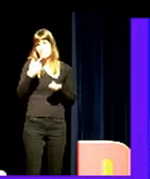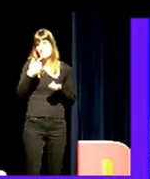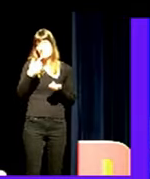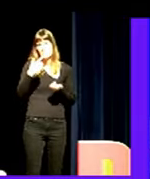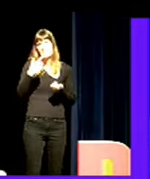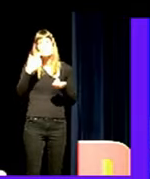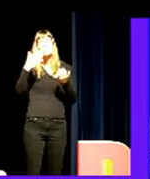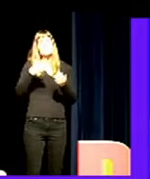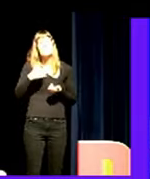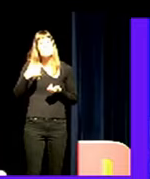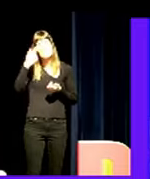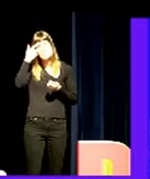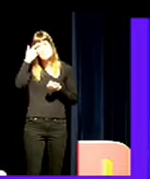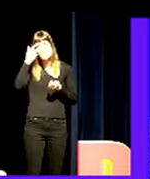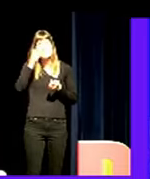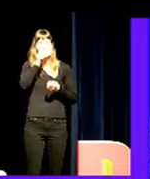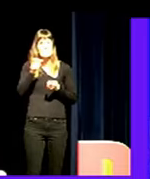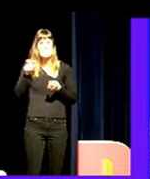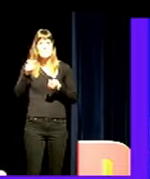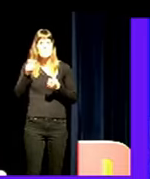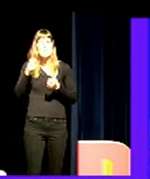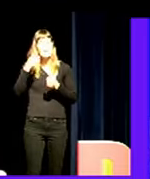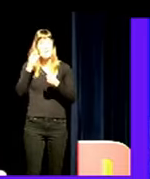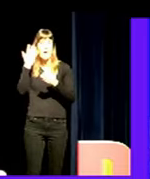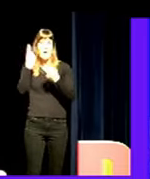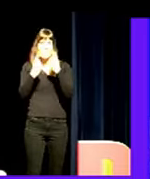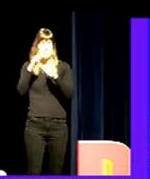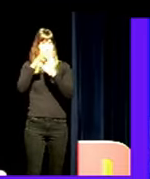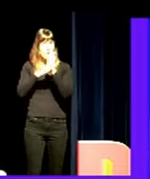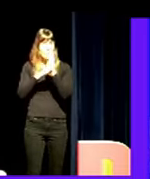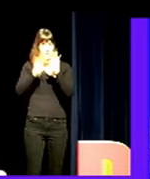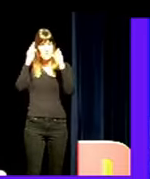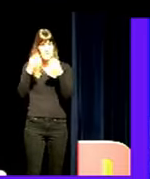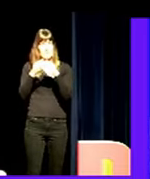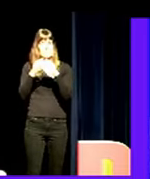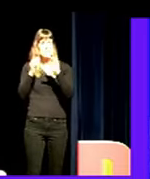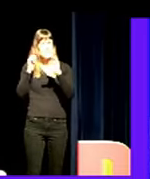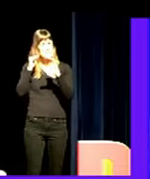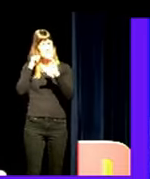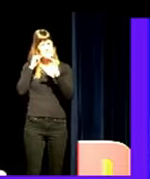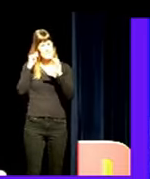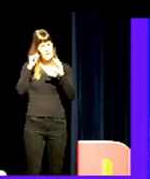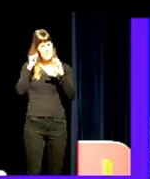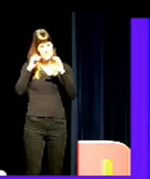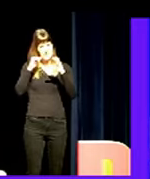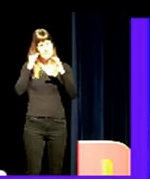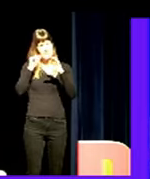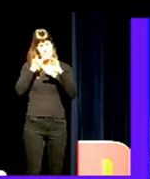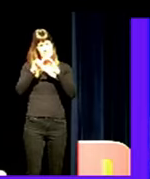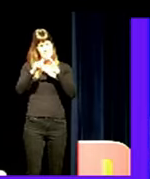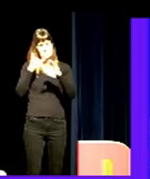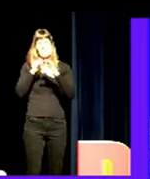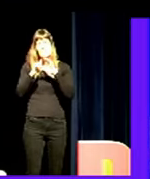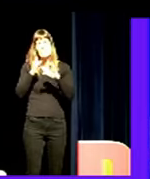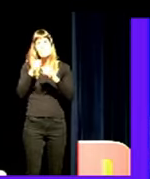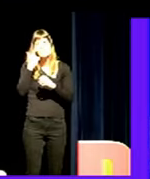aldezakegu, baita ere, ez da, YouTuberrei, Instagramen, Instagramerrei, edo zein, ez da, hor publiko, modu publiko batean, ez da, jarruten